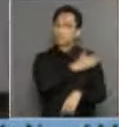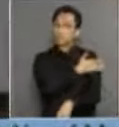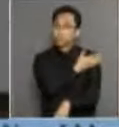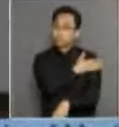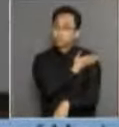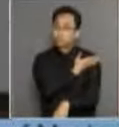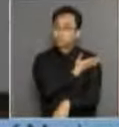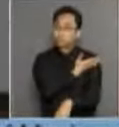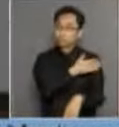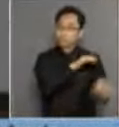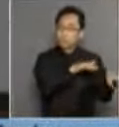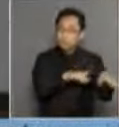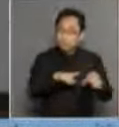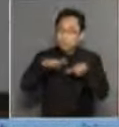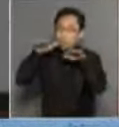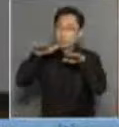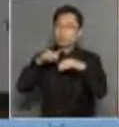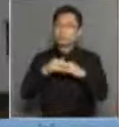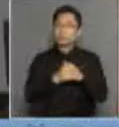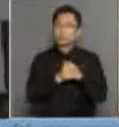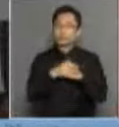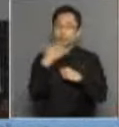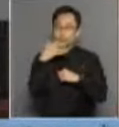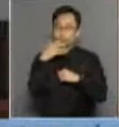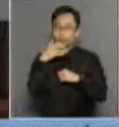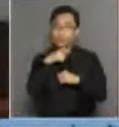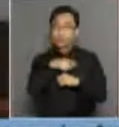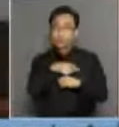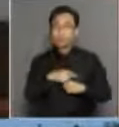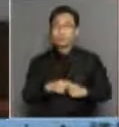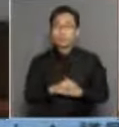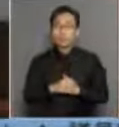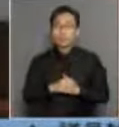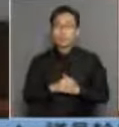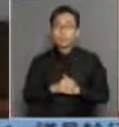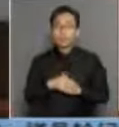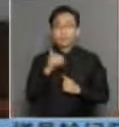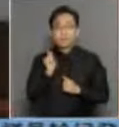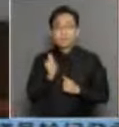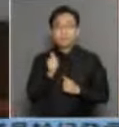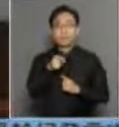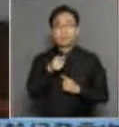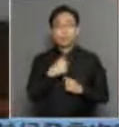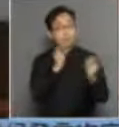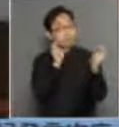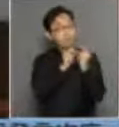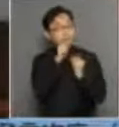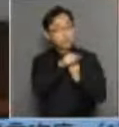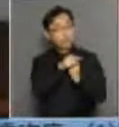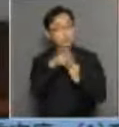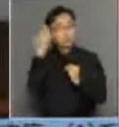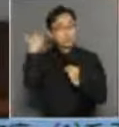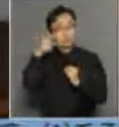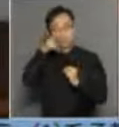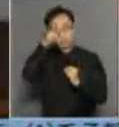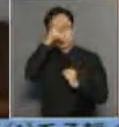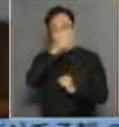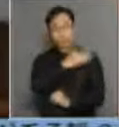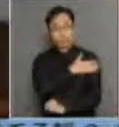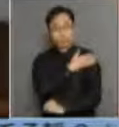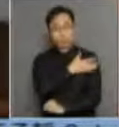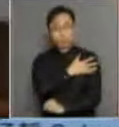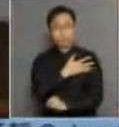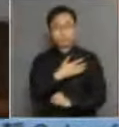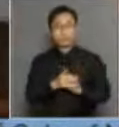佢係一個好幹練嘅政務官，係嘛？我認識佢嘅時候，佢係政務官，係嘛？我